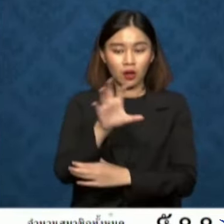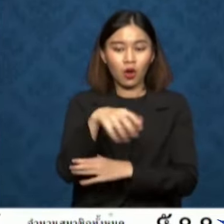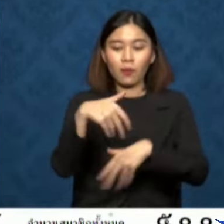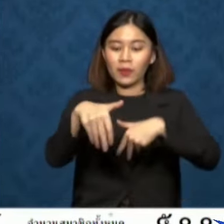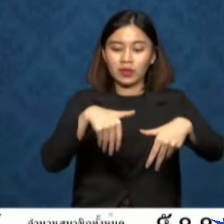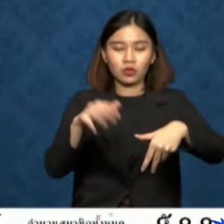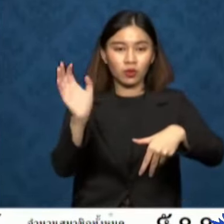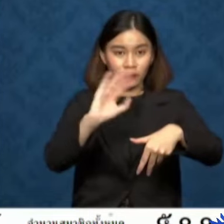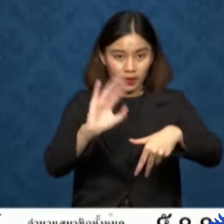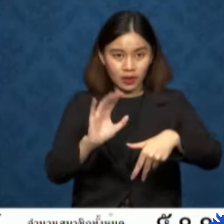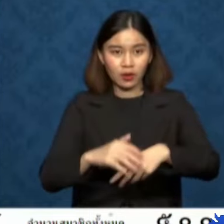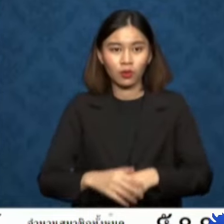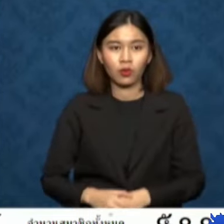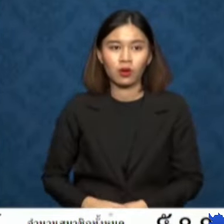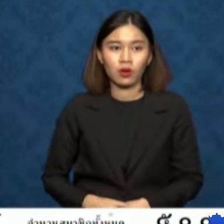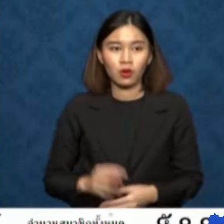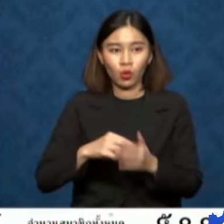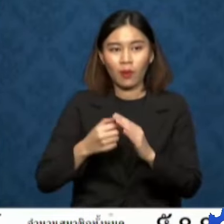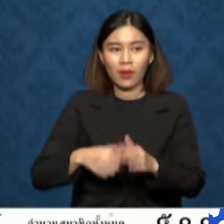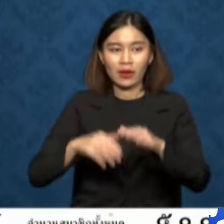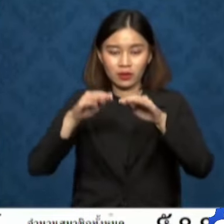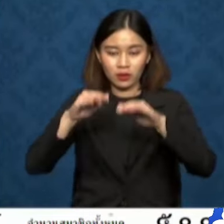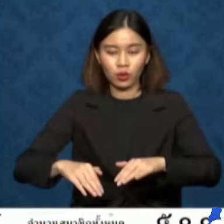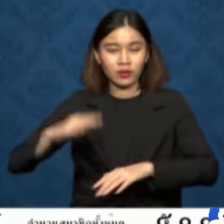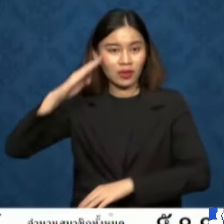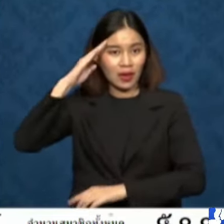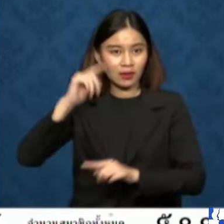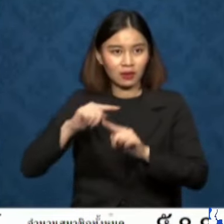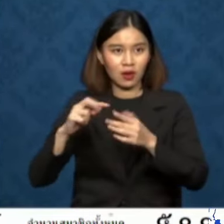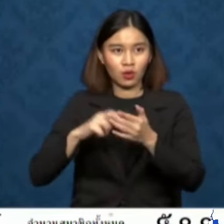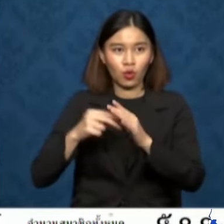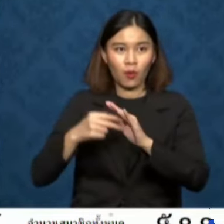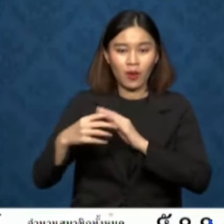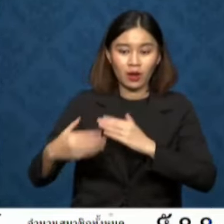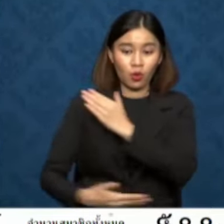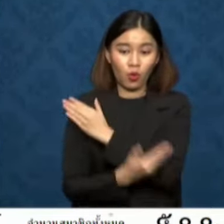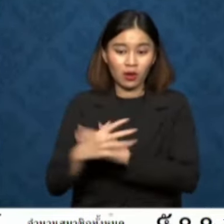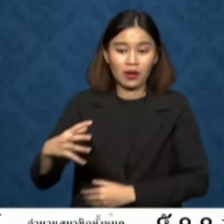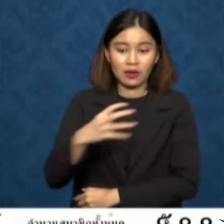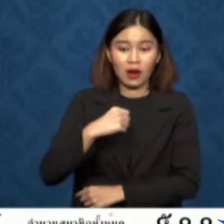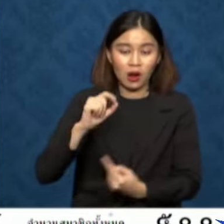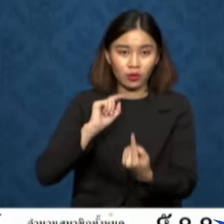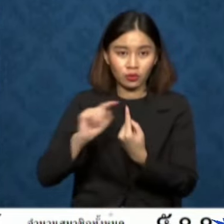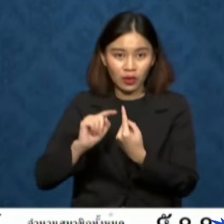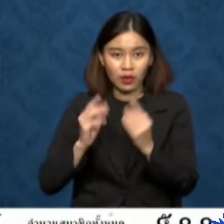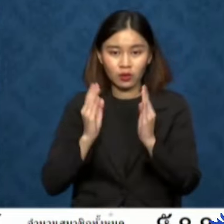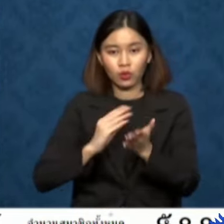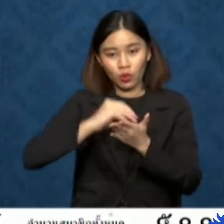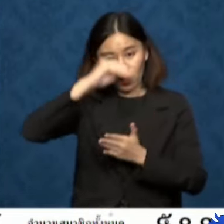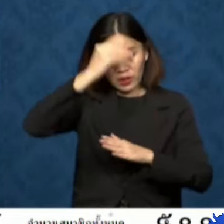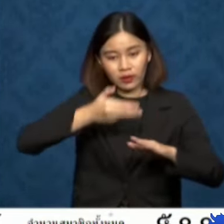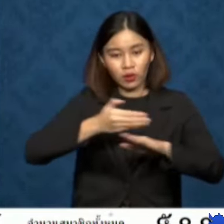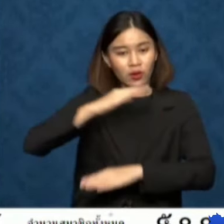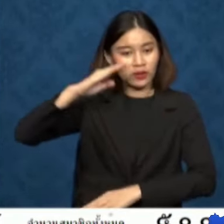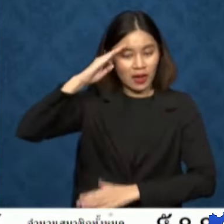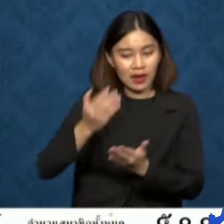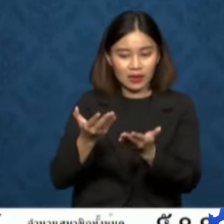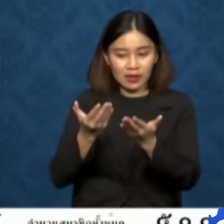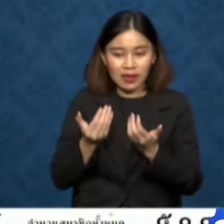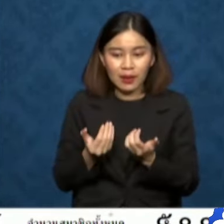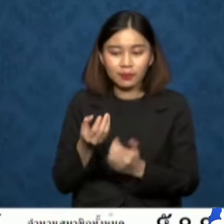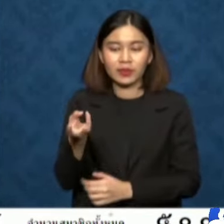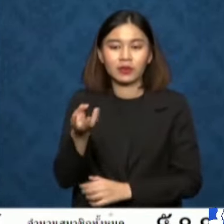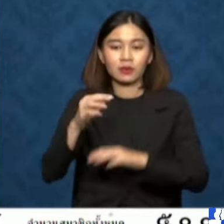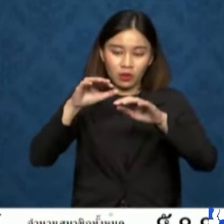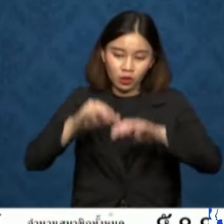ประชาชนว่าจะปรับลดจำนวนนายพลนี่เป็นการฉกฉวยเอาโอกาสของจำนวนนักเรียนเตรียมทหารที่รับเข้าน้อยลงมาเคม